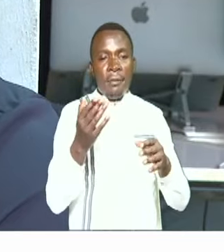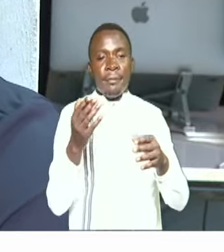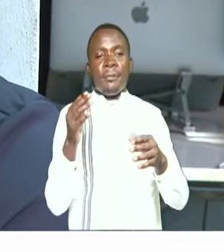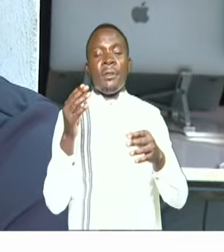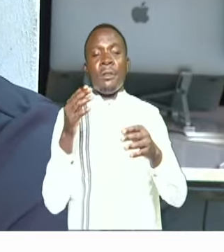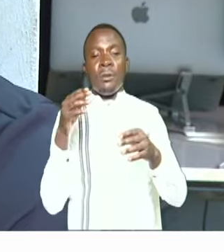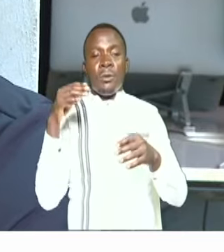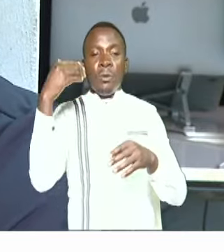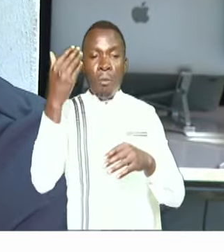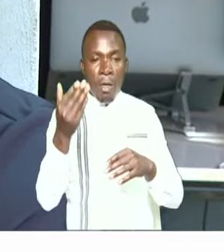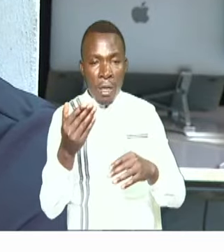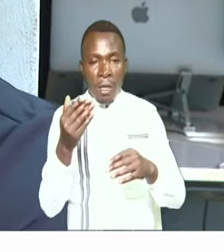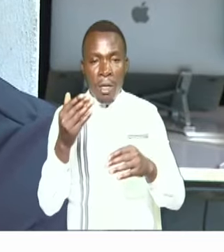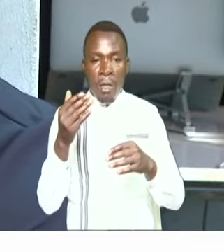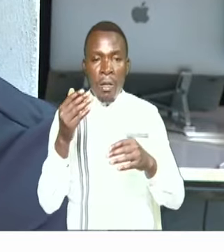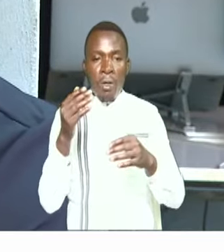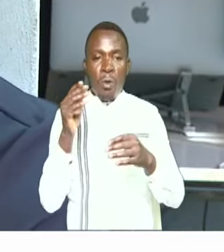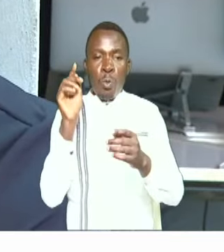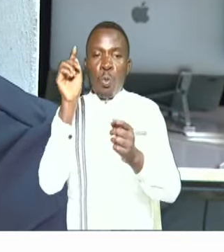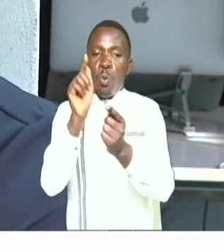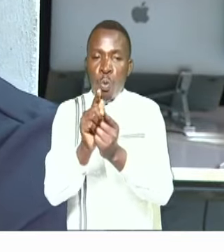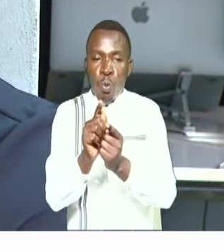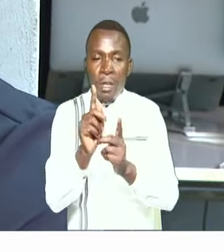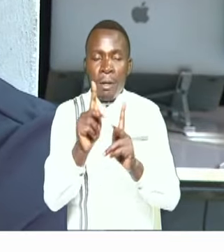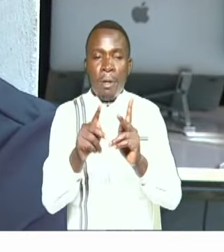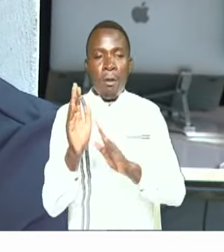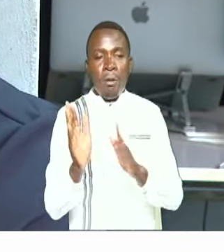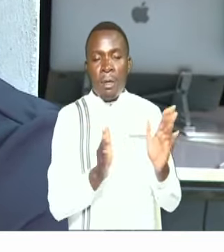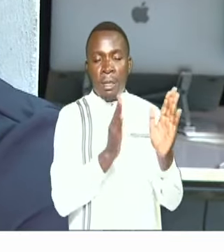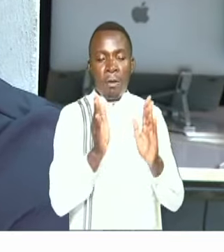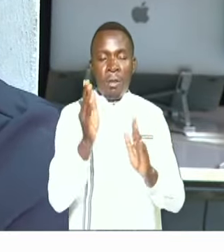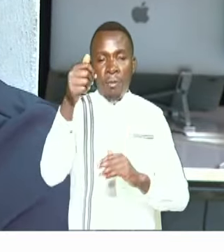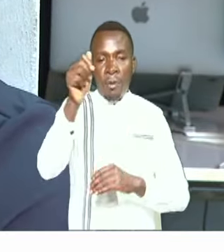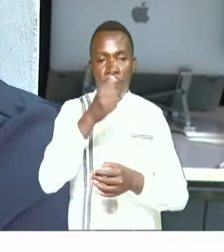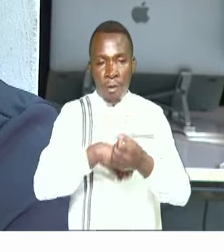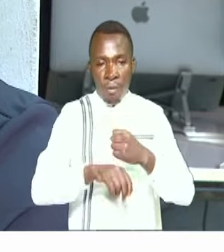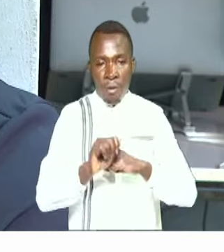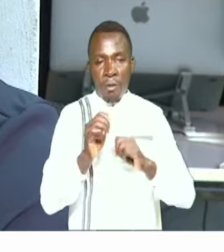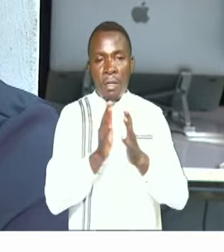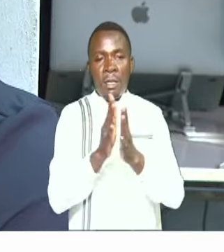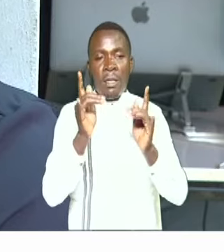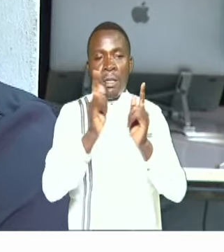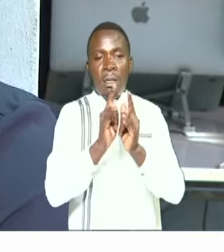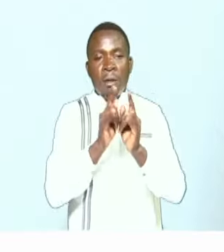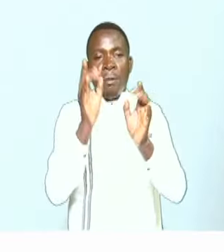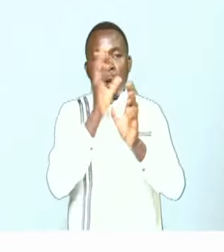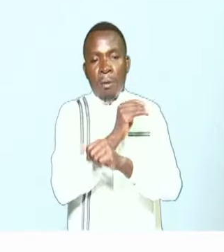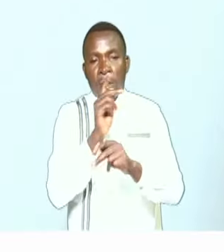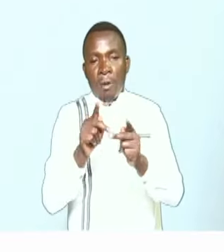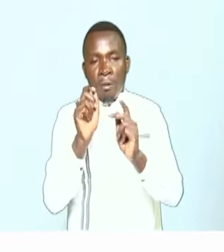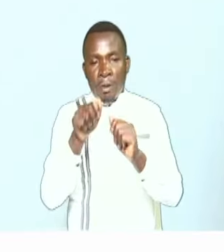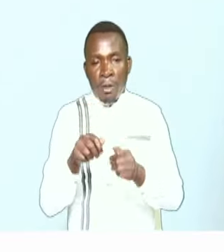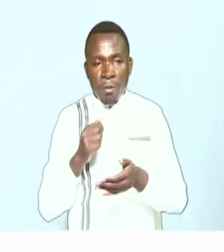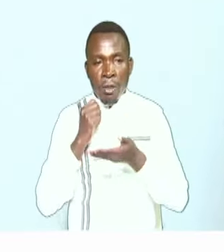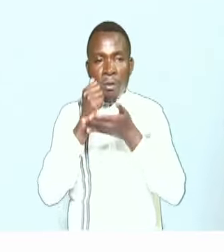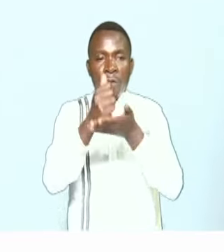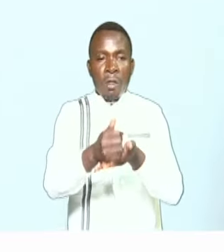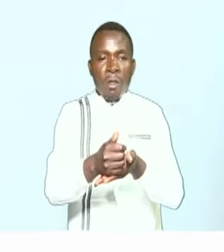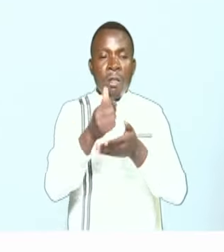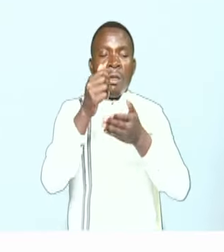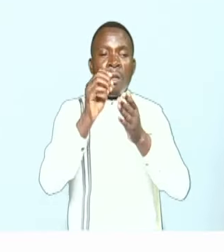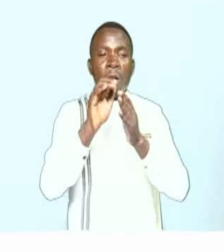tubihuza rero n'abantu bategura izo tour cyangwa se izo event izo nama ariko bakabura abo bantu bashobora gukunda